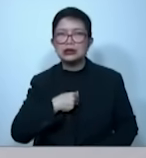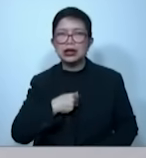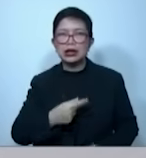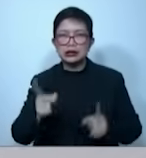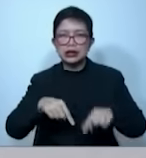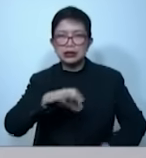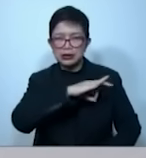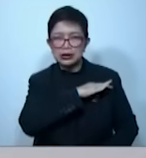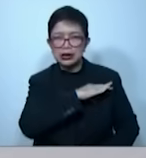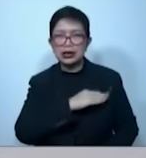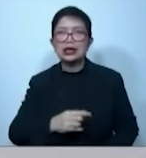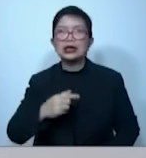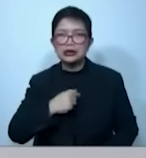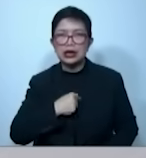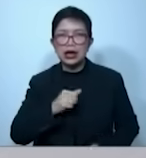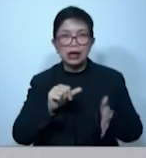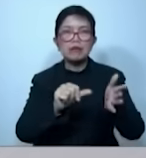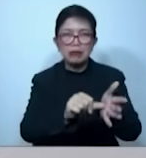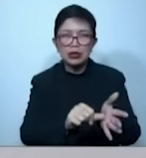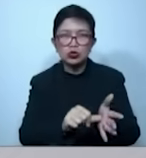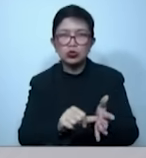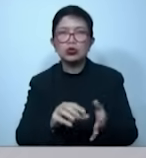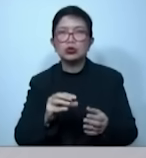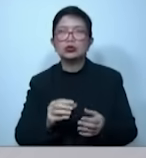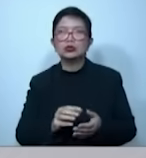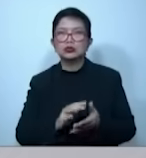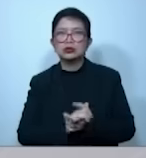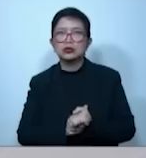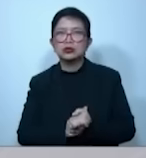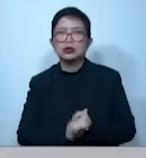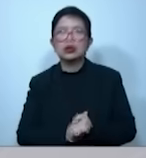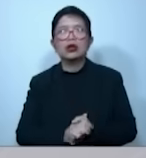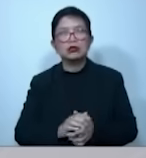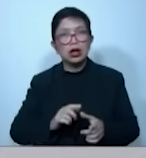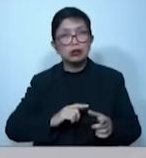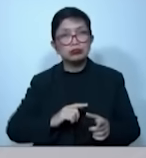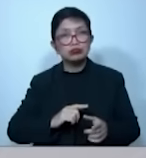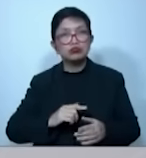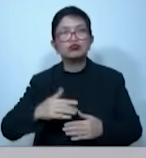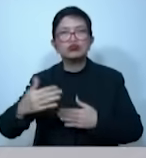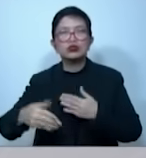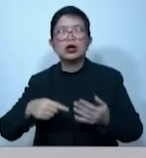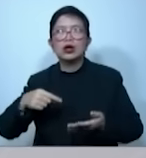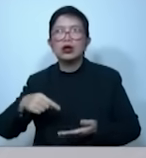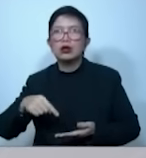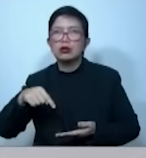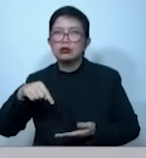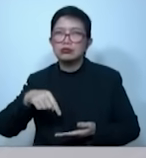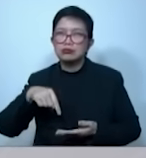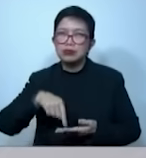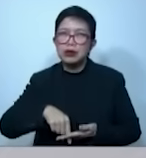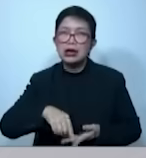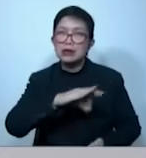bereskan ini pak agar kemudian kontestasi pilpr Berikutnya ini tidak akan mcul lagi